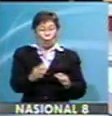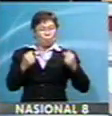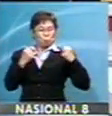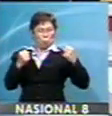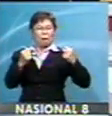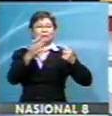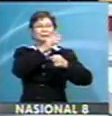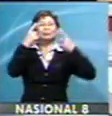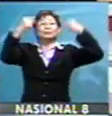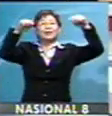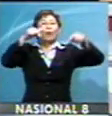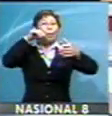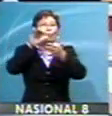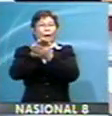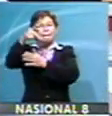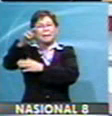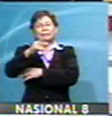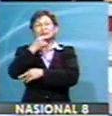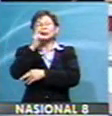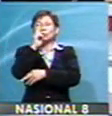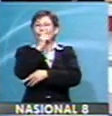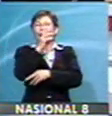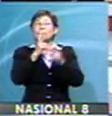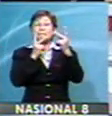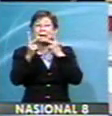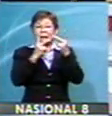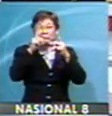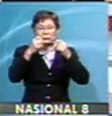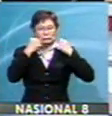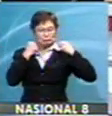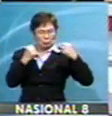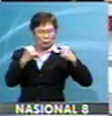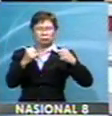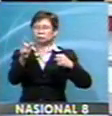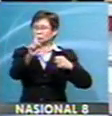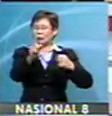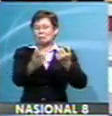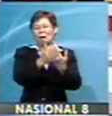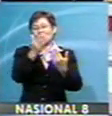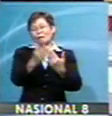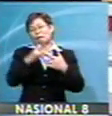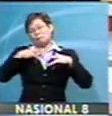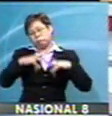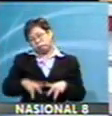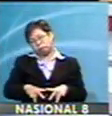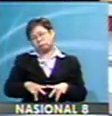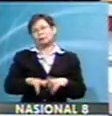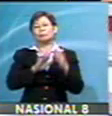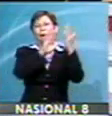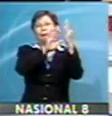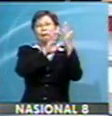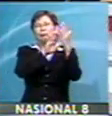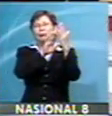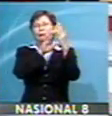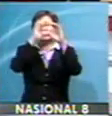dan berjaya isteri Perdana Menteri ser berkata mereka perlu cekal dan tidak mudah berputusasa dalam menghadapi rintangan